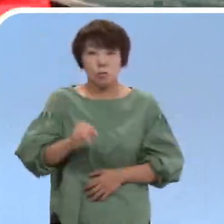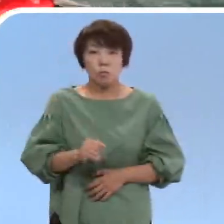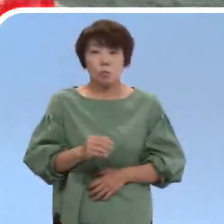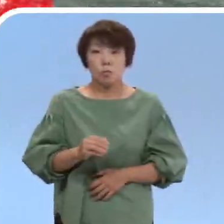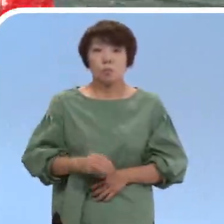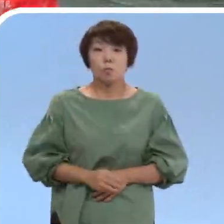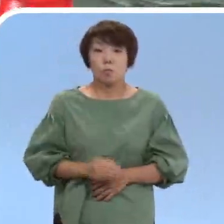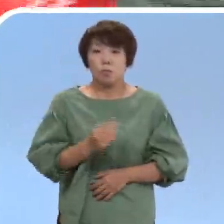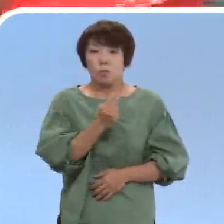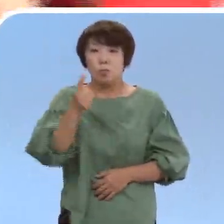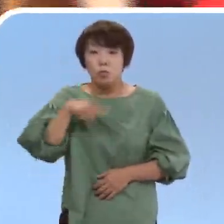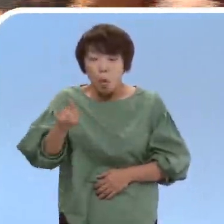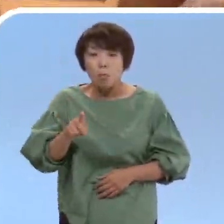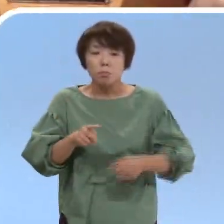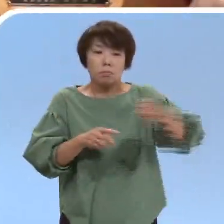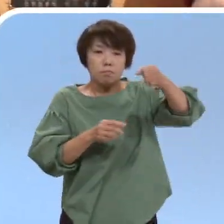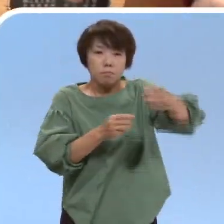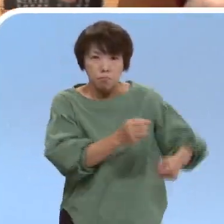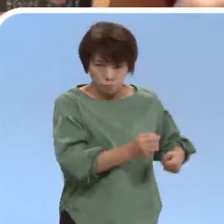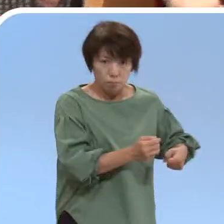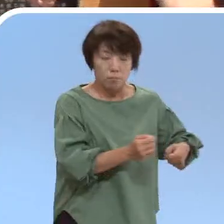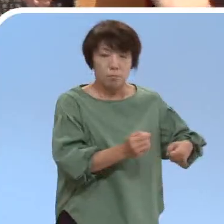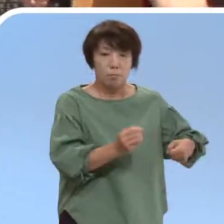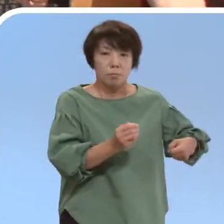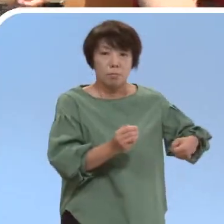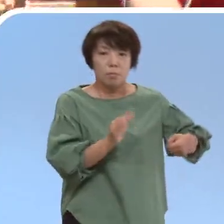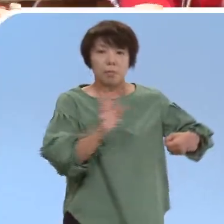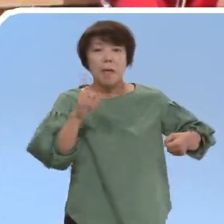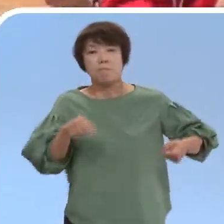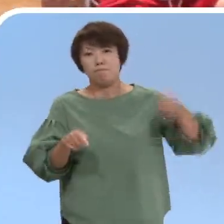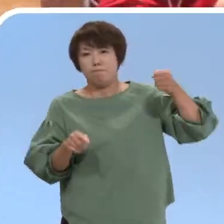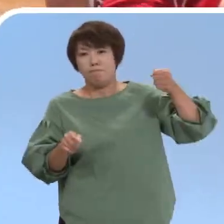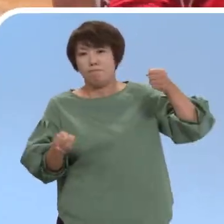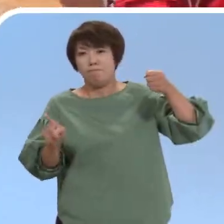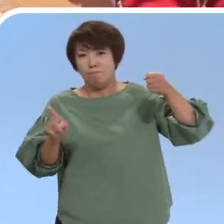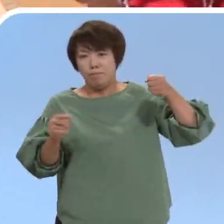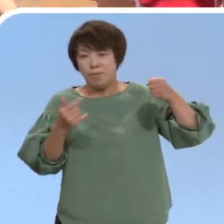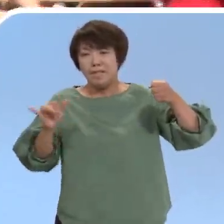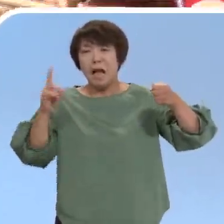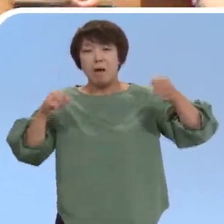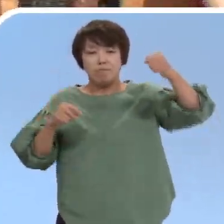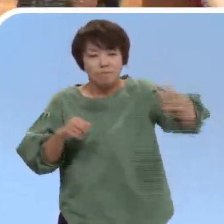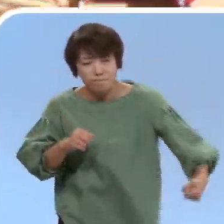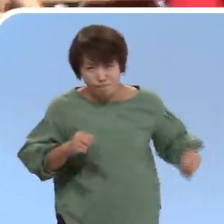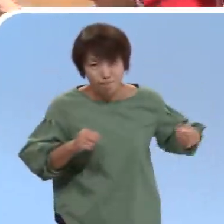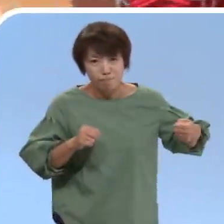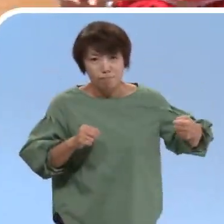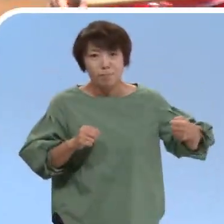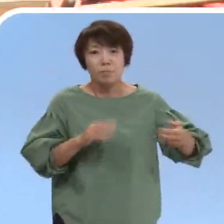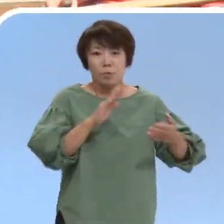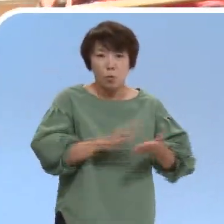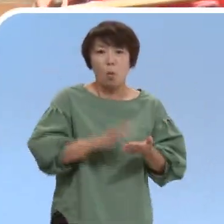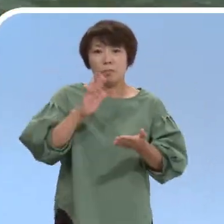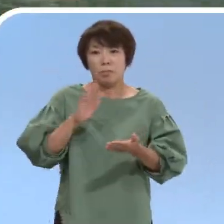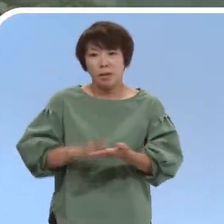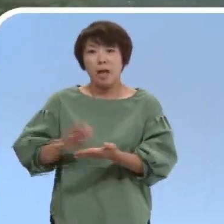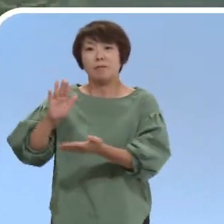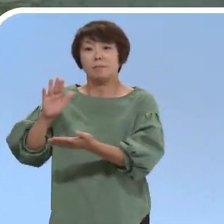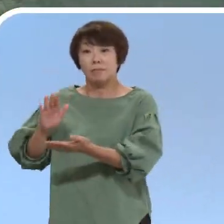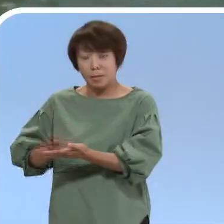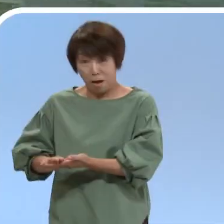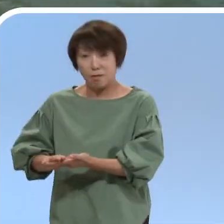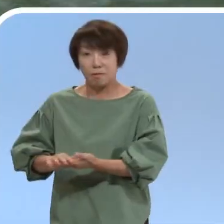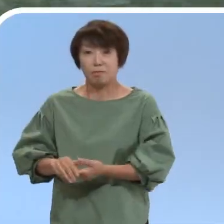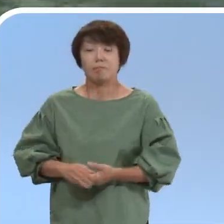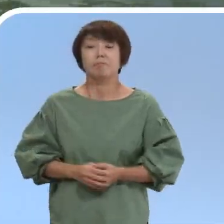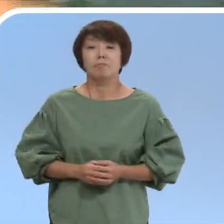い、 ドンの時にドン。 ドン。 はい。デン。 デン。 ジャン。 ジャン。 はい。 ド